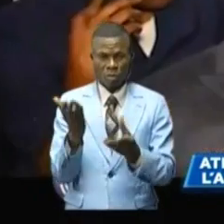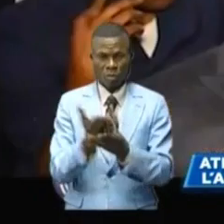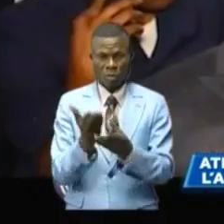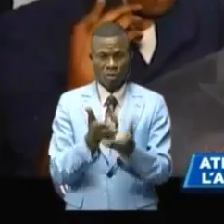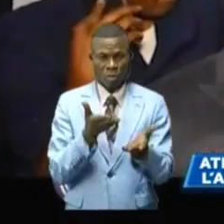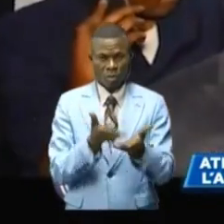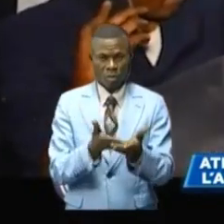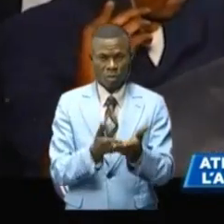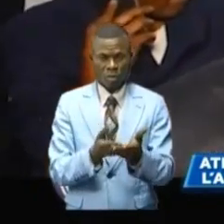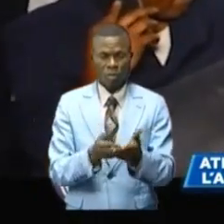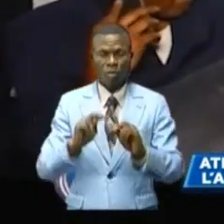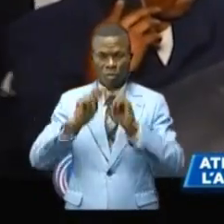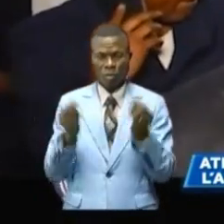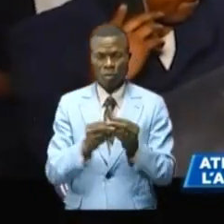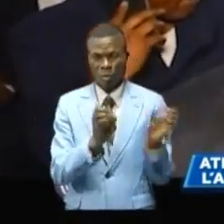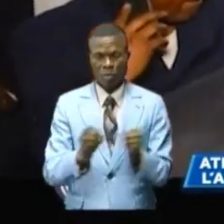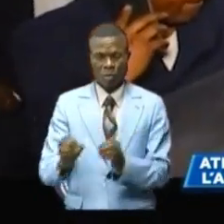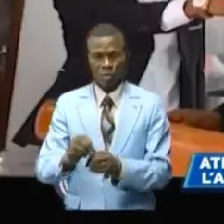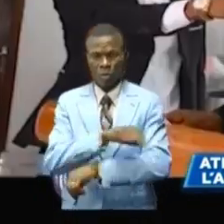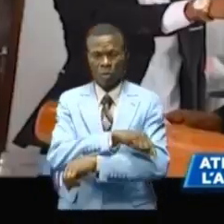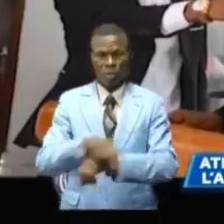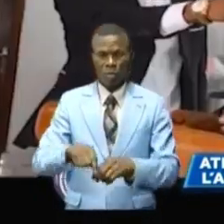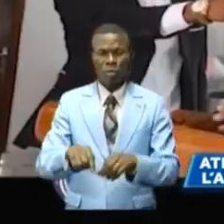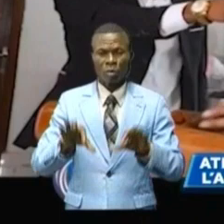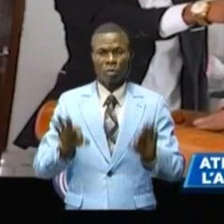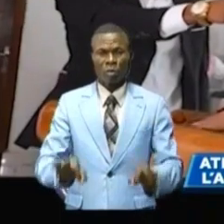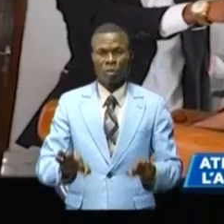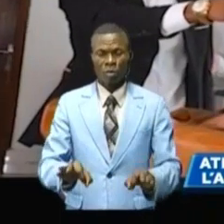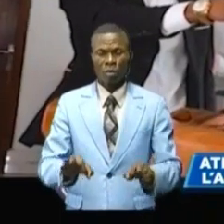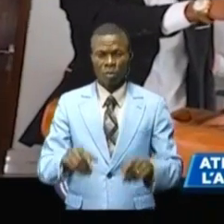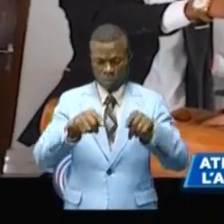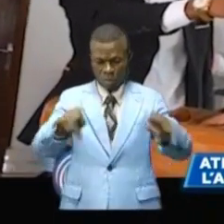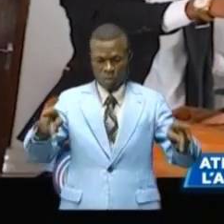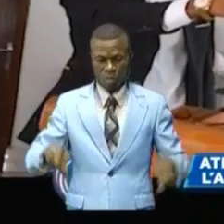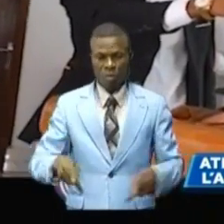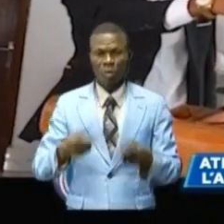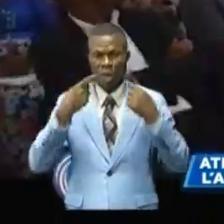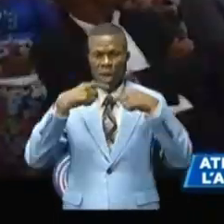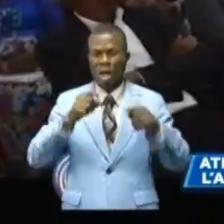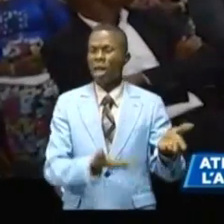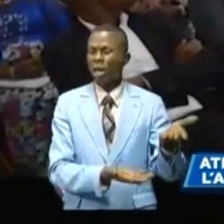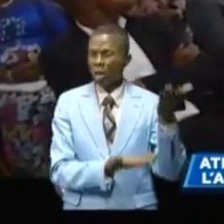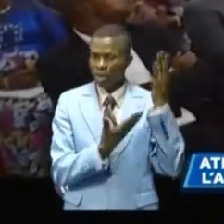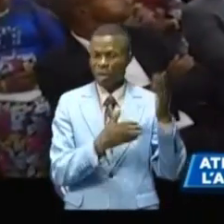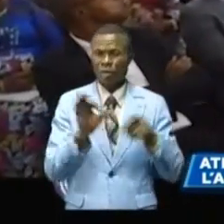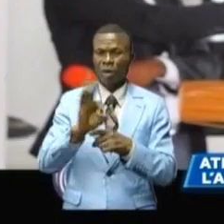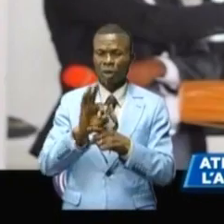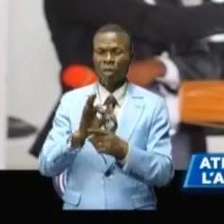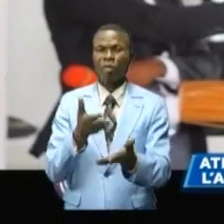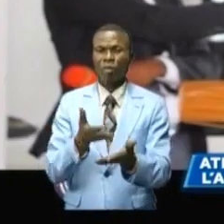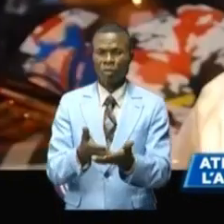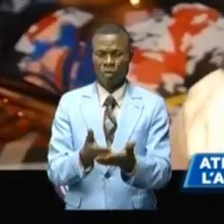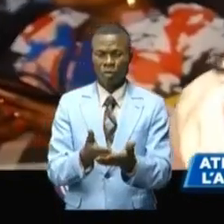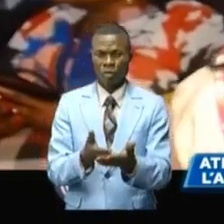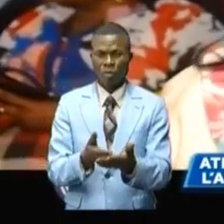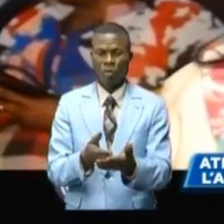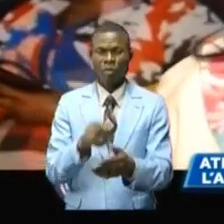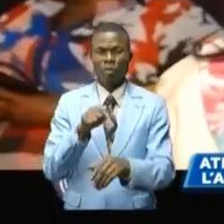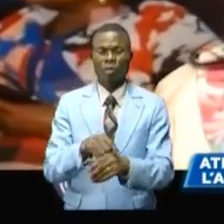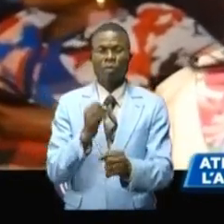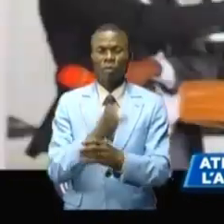organique et des structures organiques de l'administration foncière, Molendo Sakombi a rappelé l'importance de ces assises. Il est donc temps